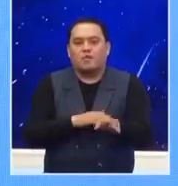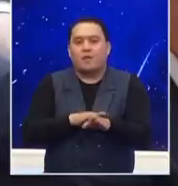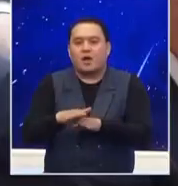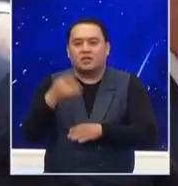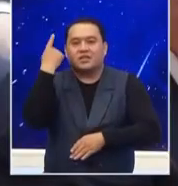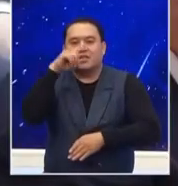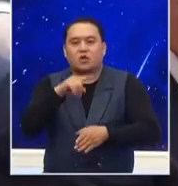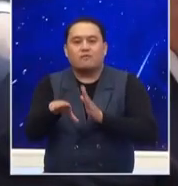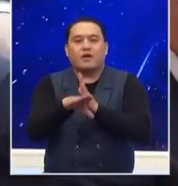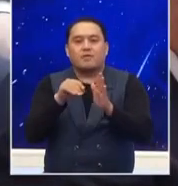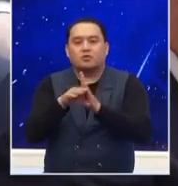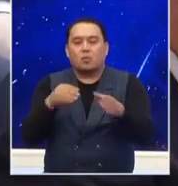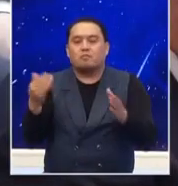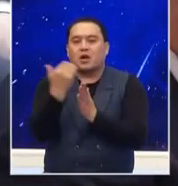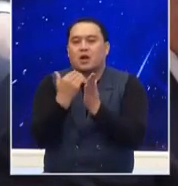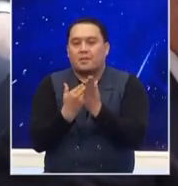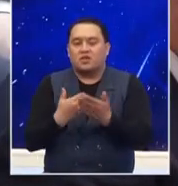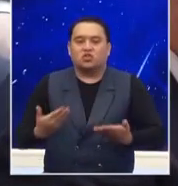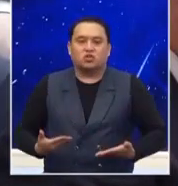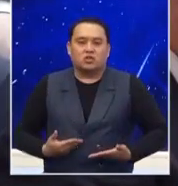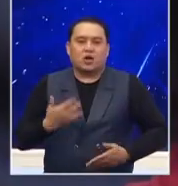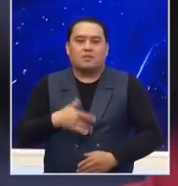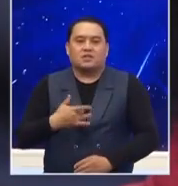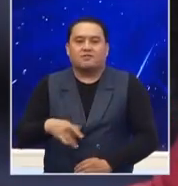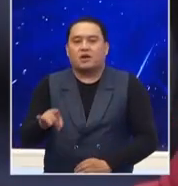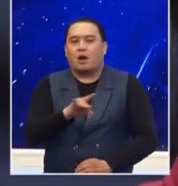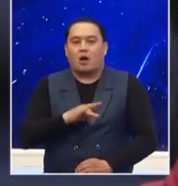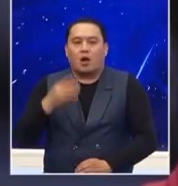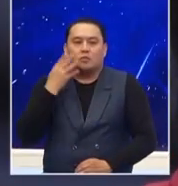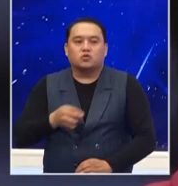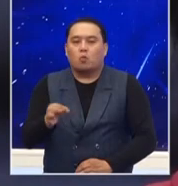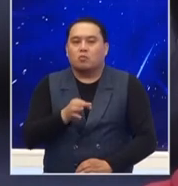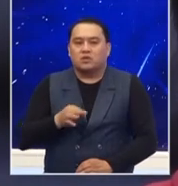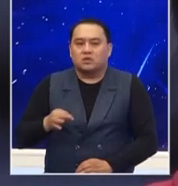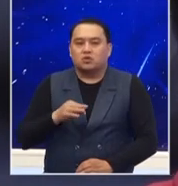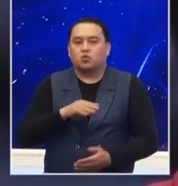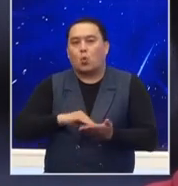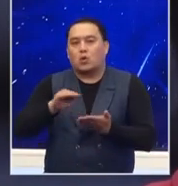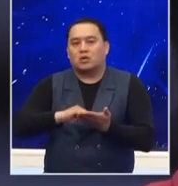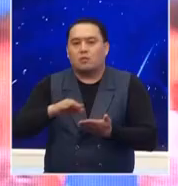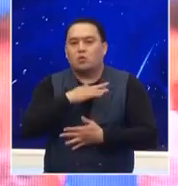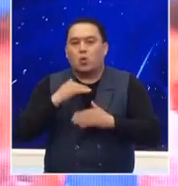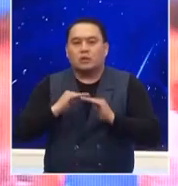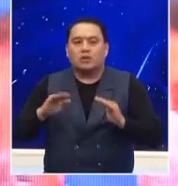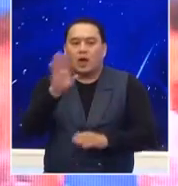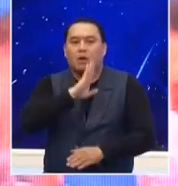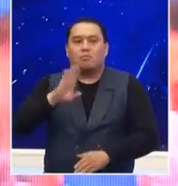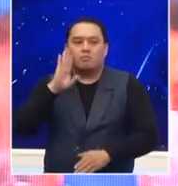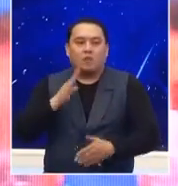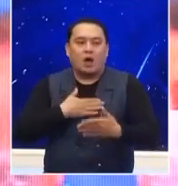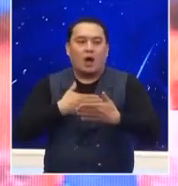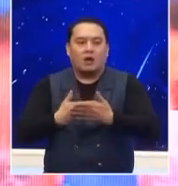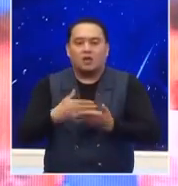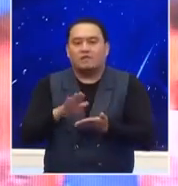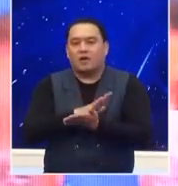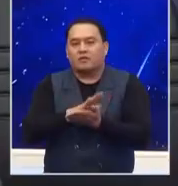реализации идей предвыборной программы. Среди них жительница Жамбылского района Алматинской области, журналист, многодетная мать и медиа-волонтер